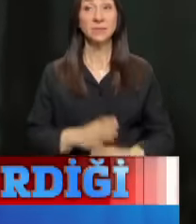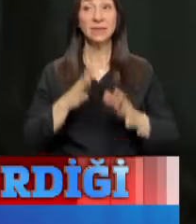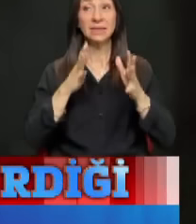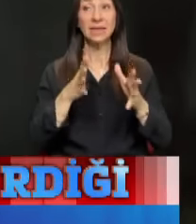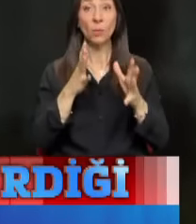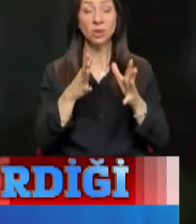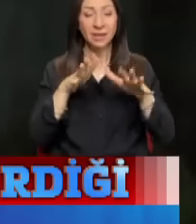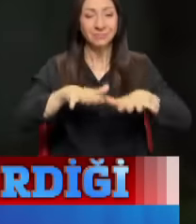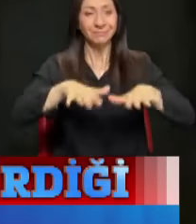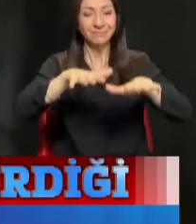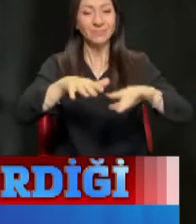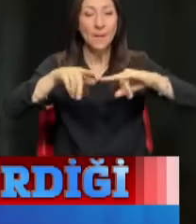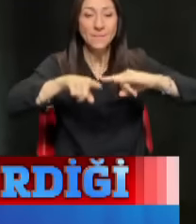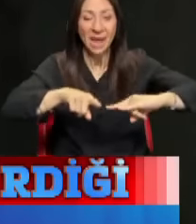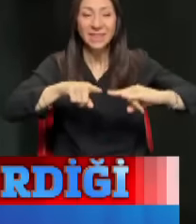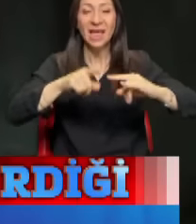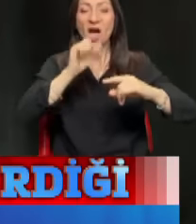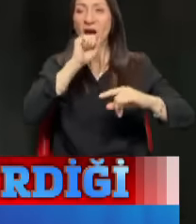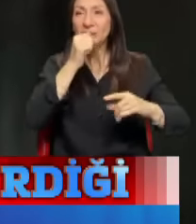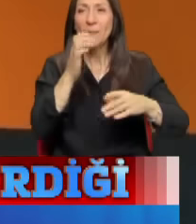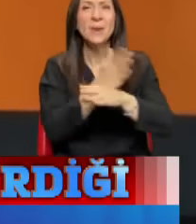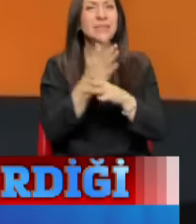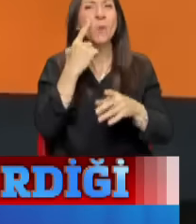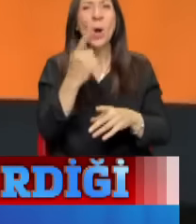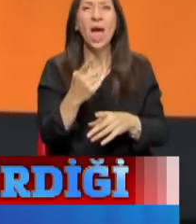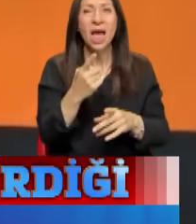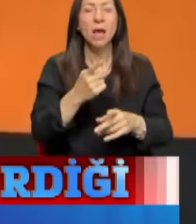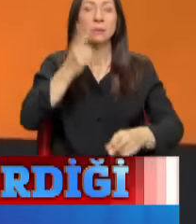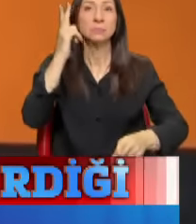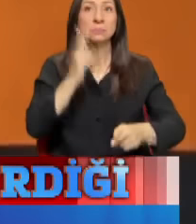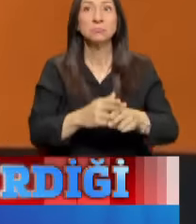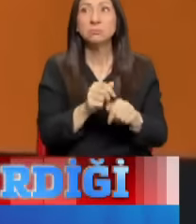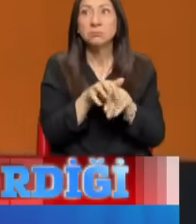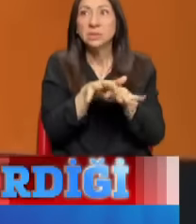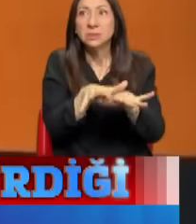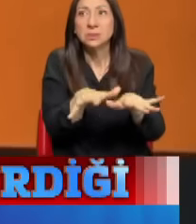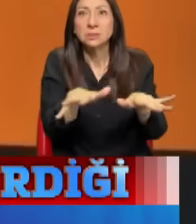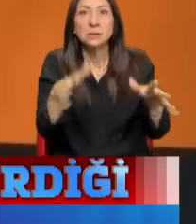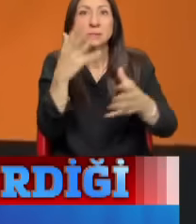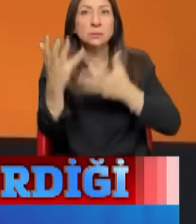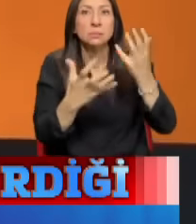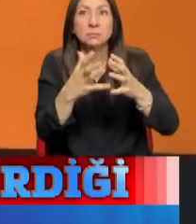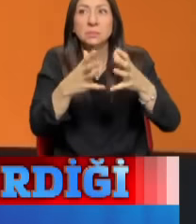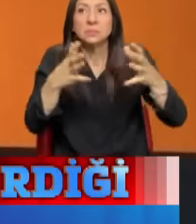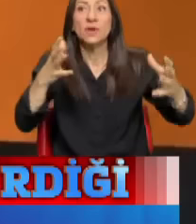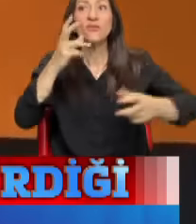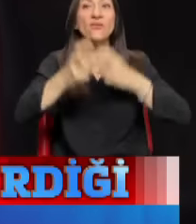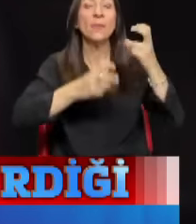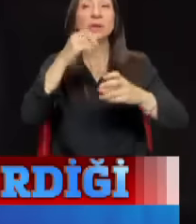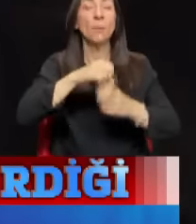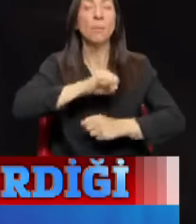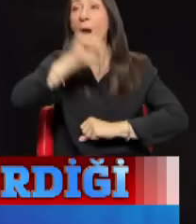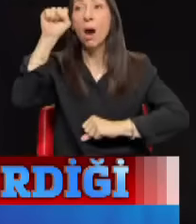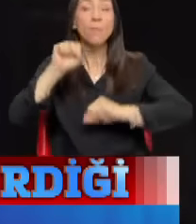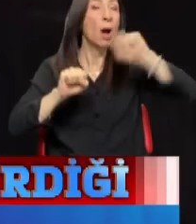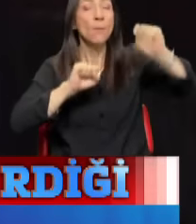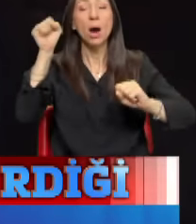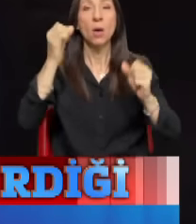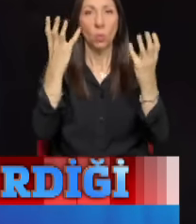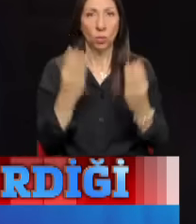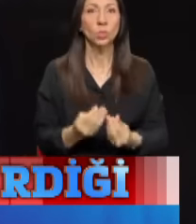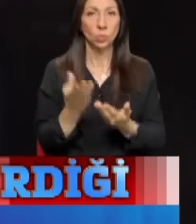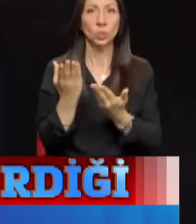Depoda istiflenen palet ve ahşap malzemeler nedeniyle yangın kısa sürede geniş alana yayıldı. Fabrikada zaman zaman patlamalar da meydana